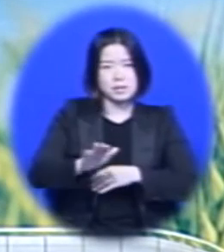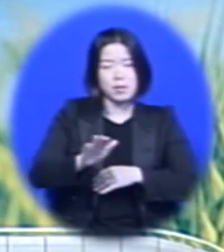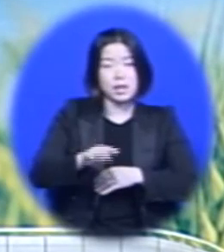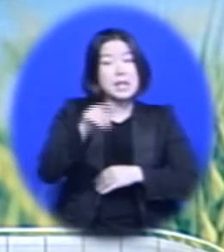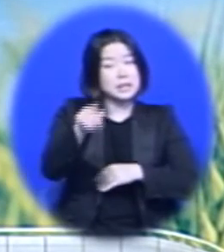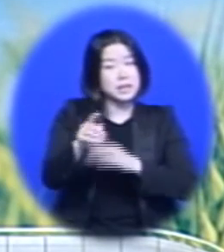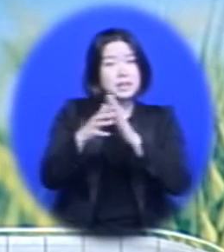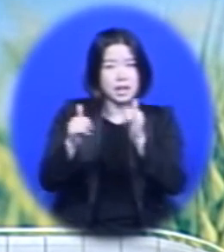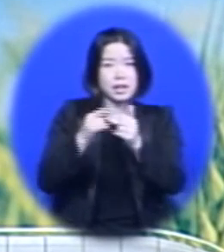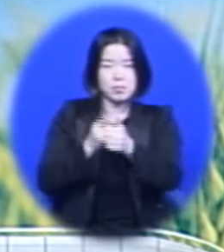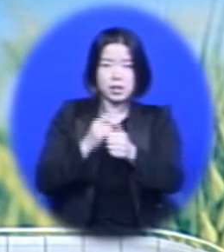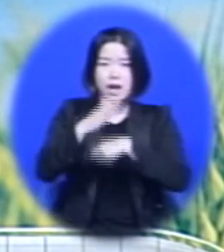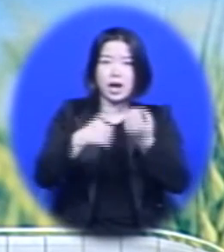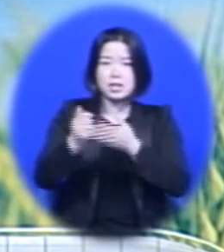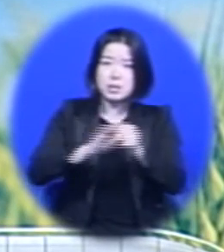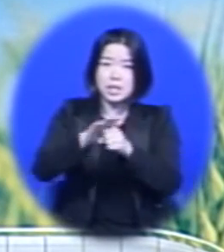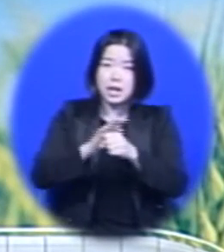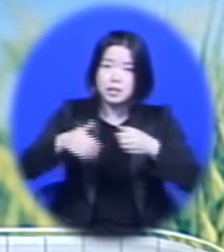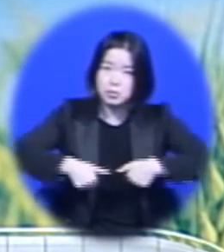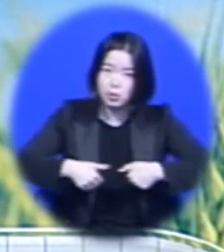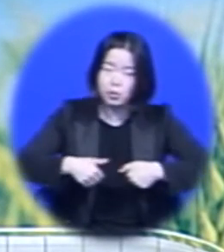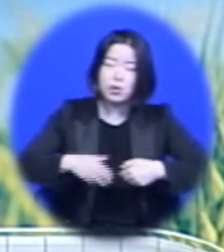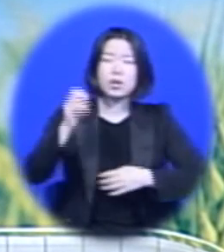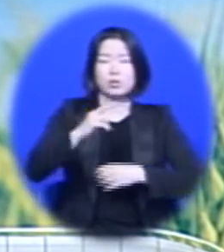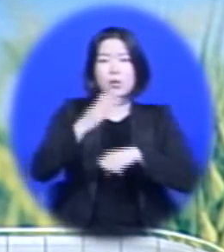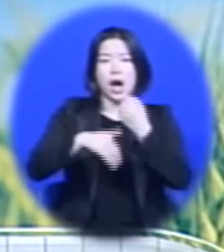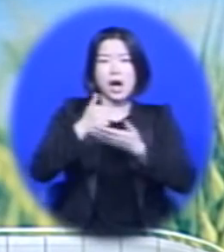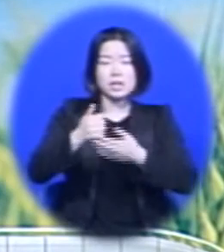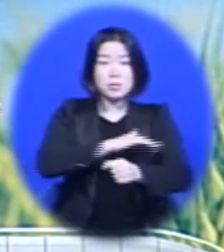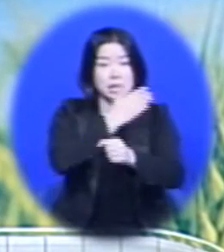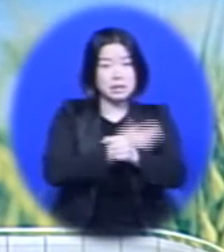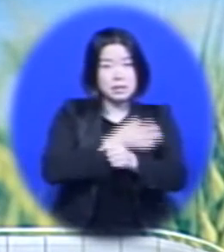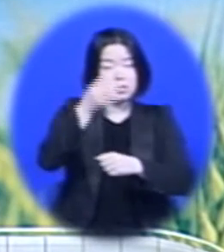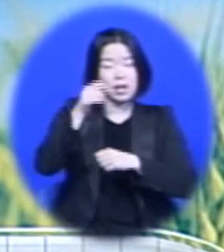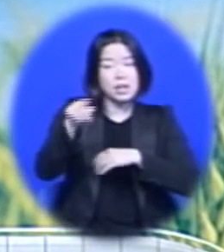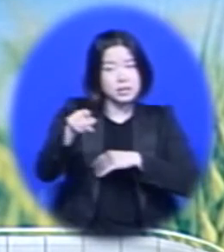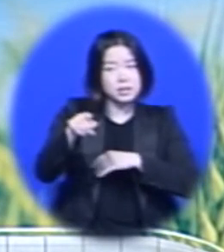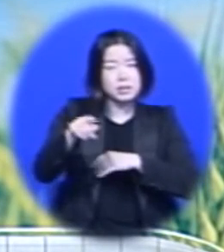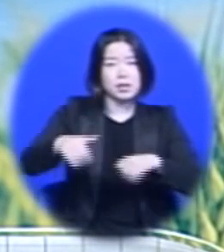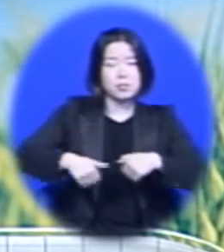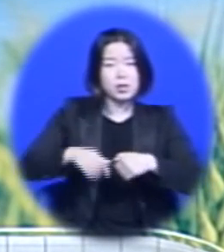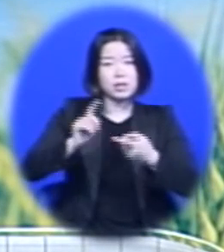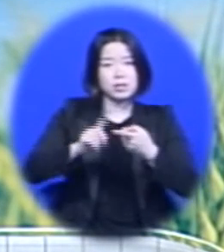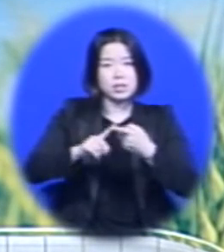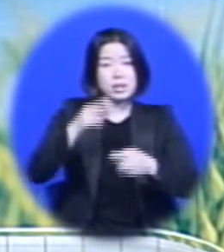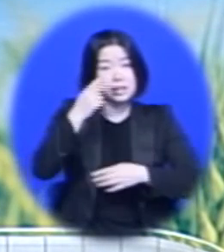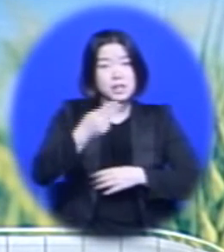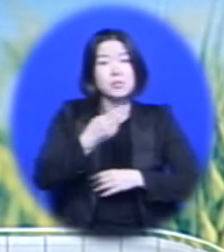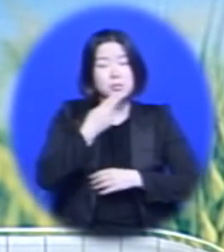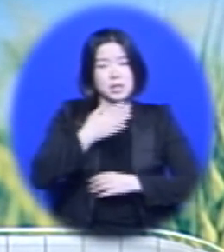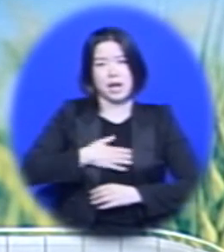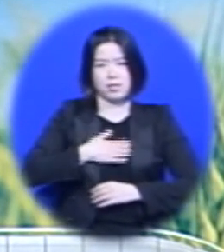그 사람에게 하나님의 사랑이 필요하고 하나님의 능력과 은혜가 그 사람에게 필요하다는 점은 아마 틀림없으실